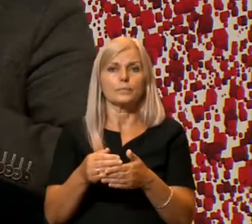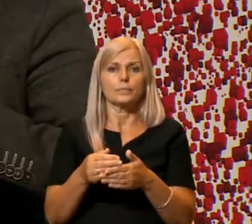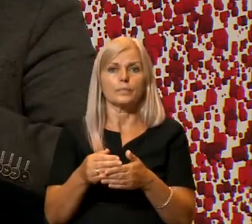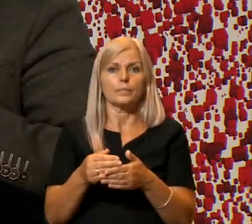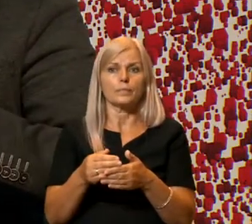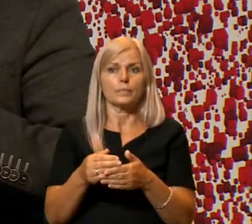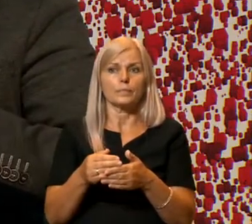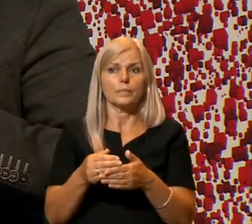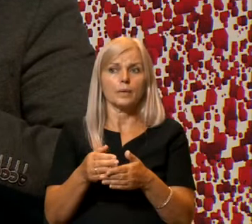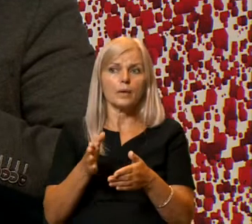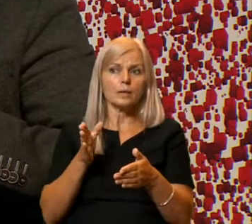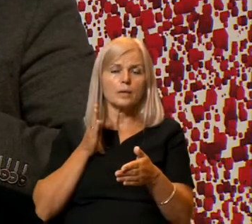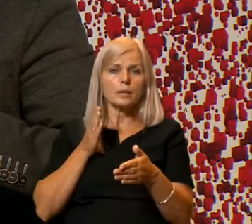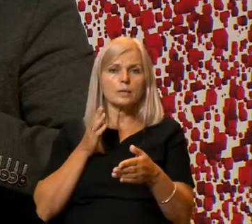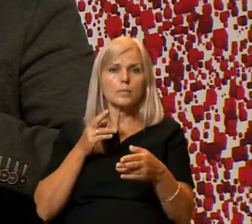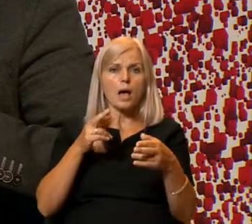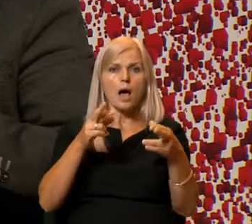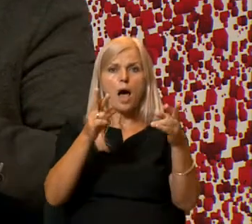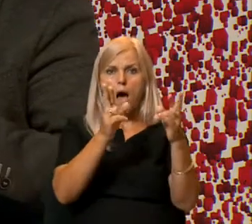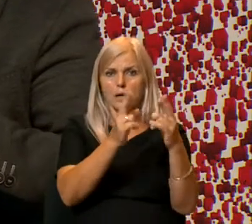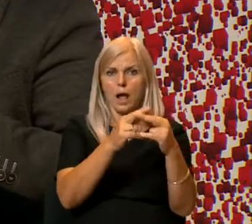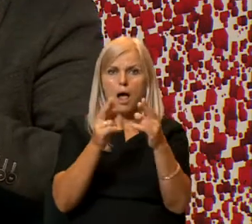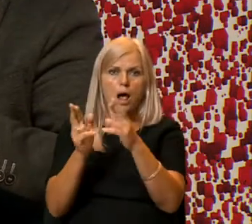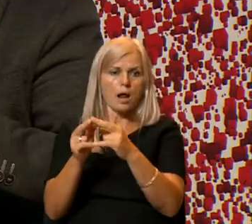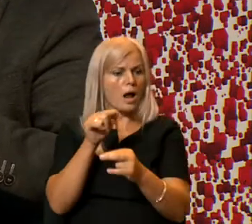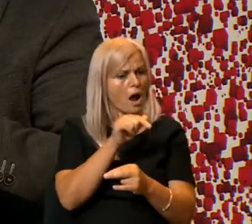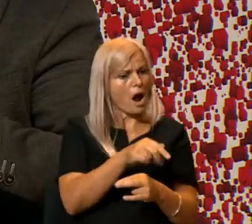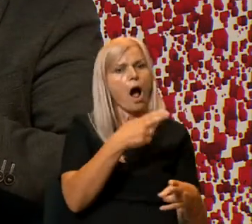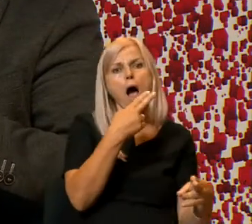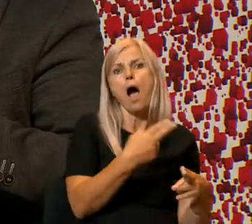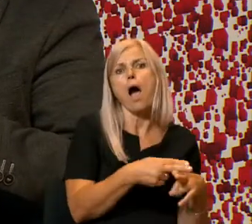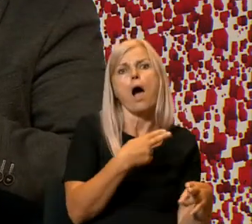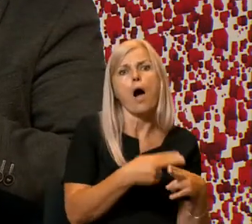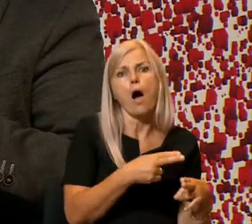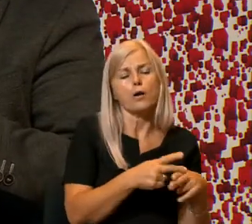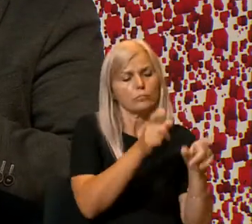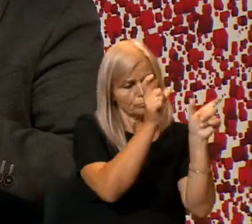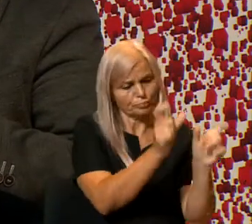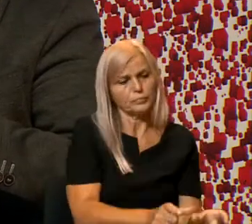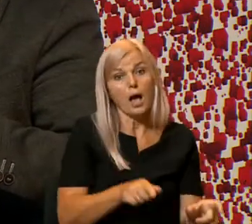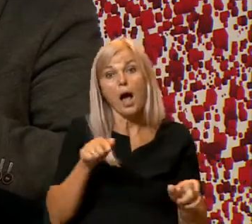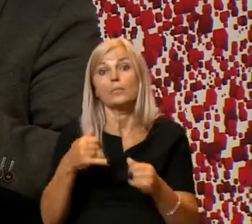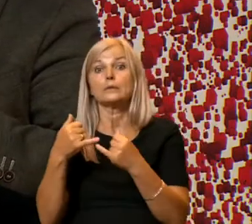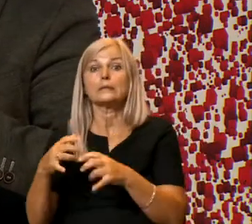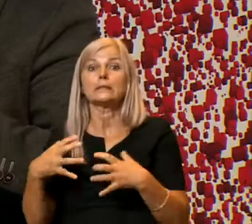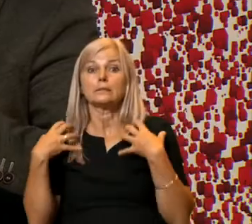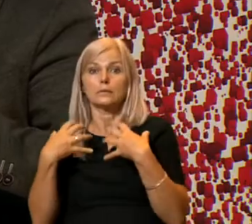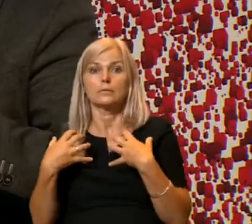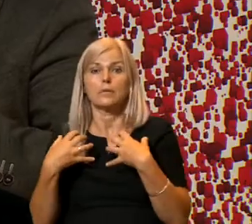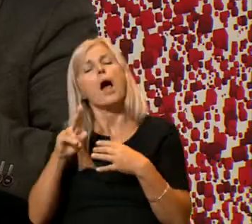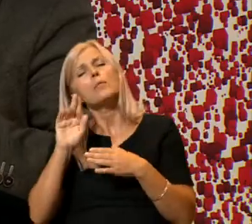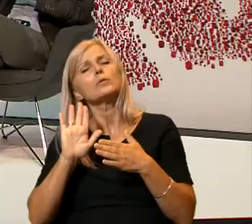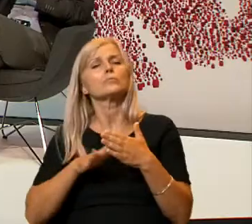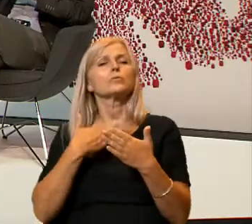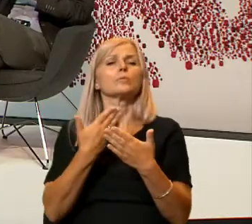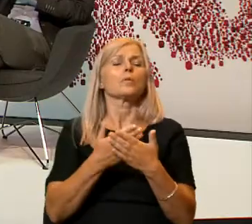kiedy jesteśmy w relacji z osobą, która jest chora, albo z krową, albo z kimkolwiek, na przykład przyjrzyjmy się Solidarności.